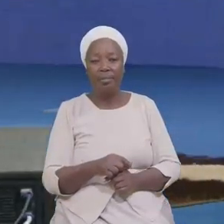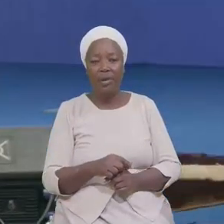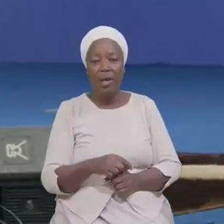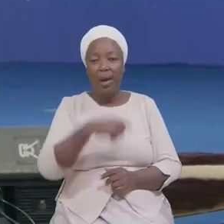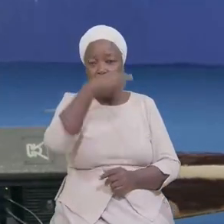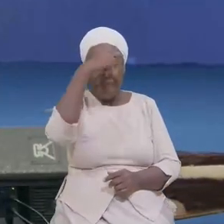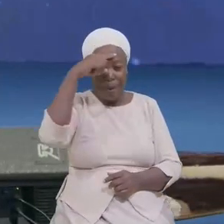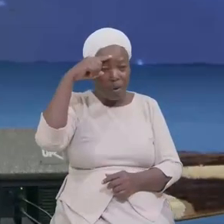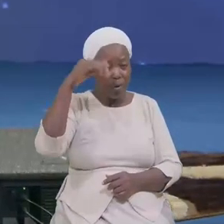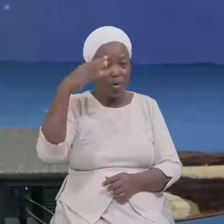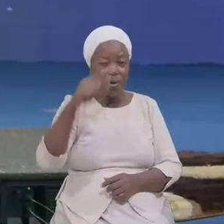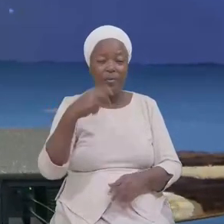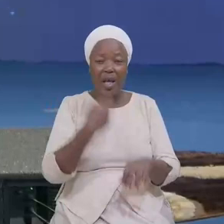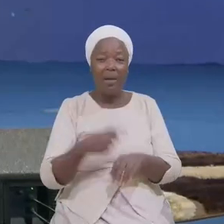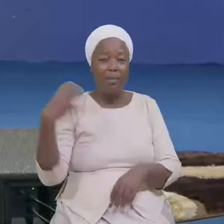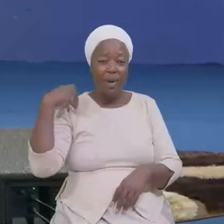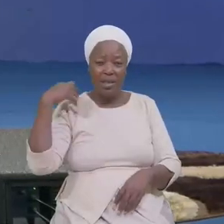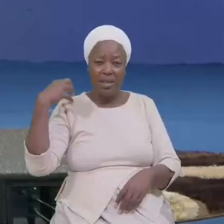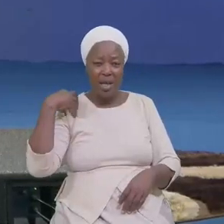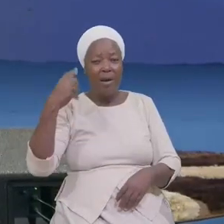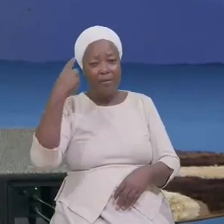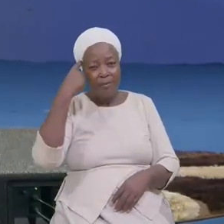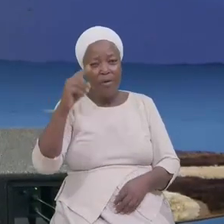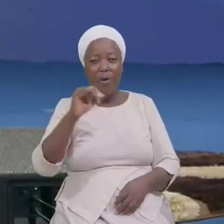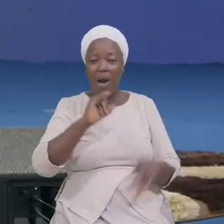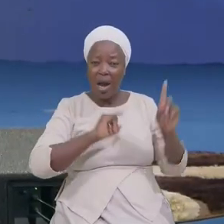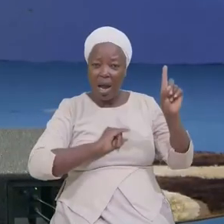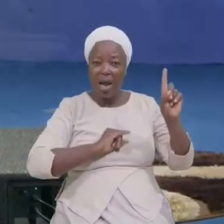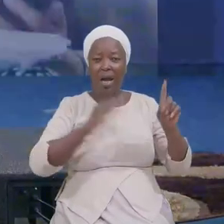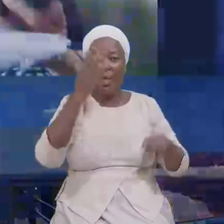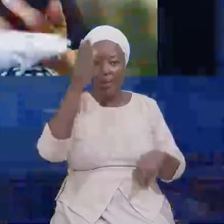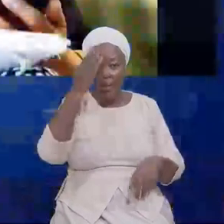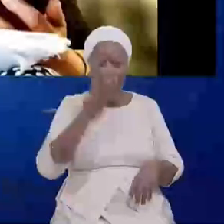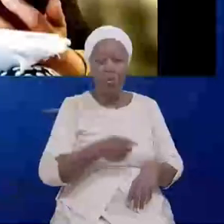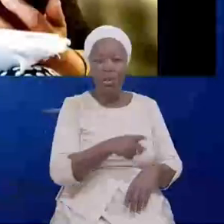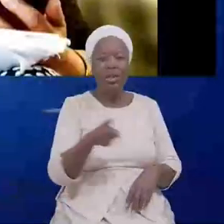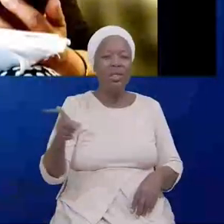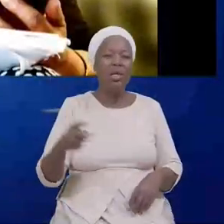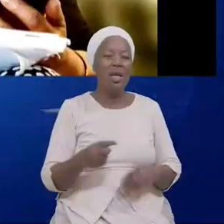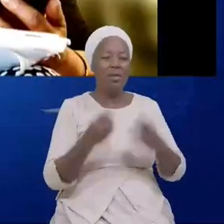Que lui font pousser ses oppresseurs, car je connais ses douleurs.